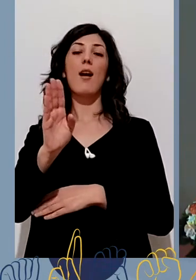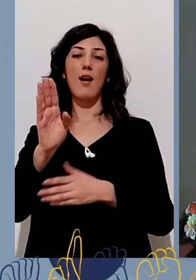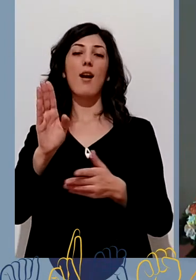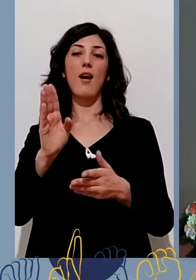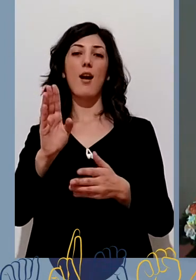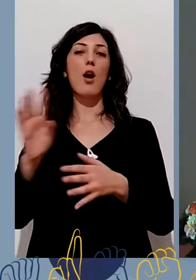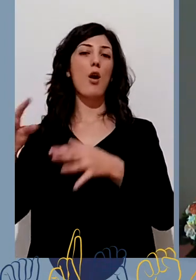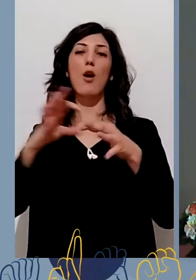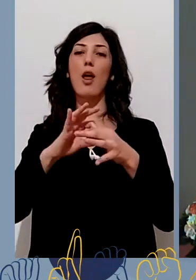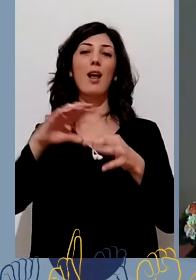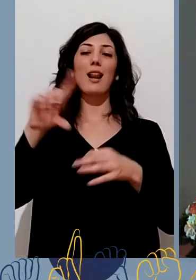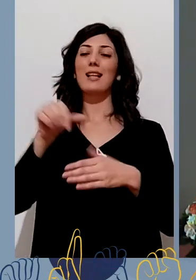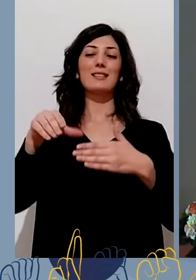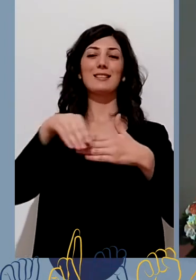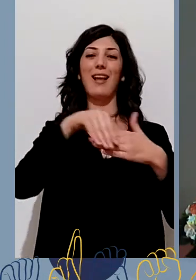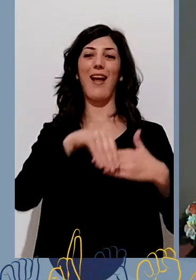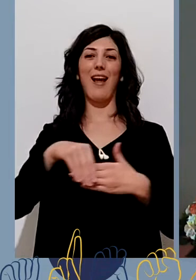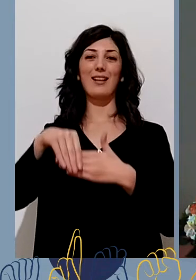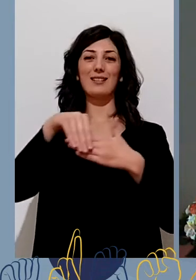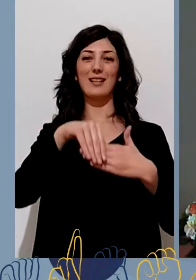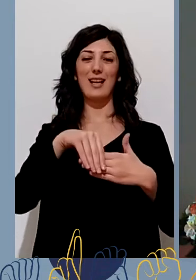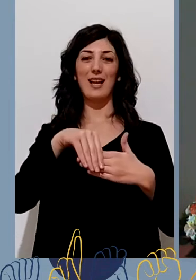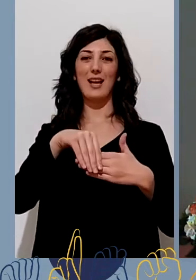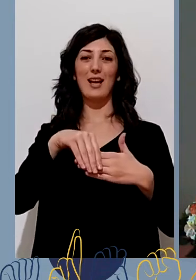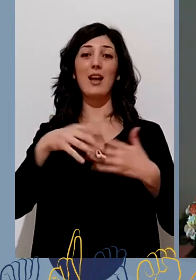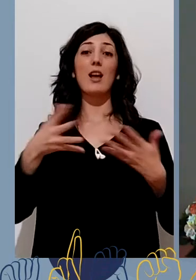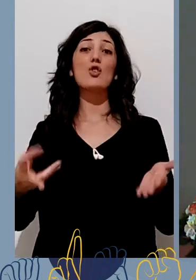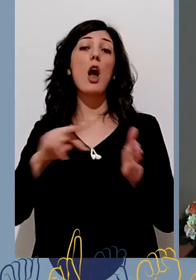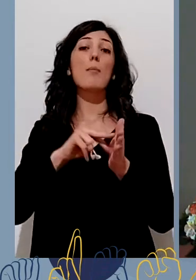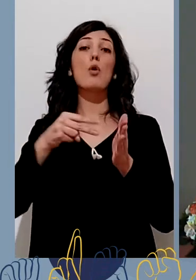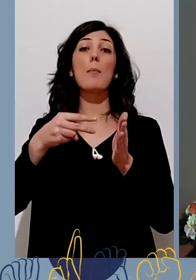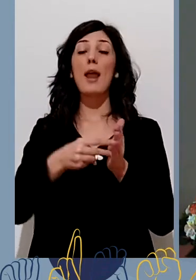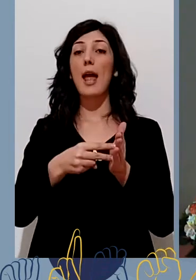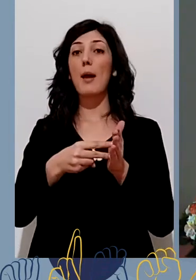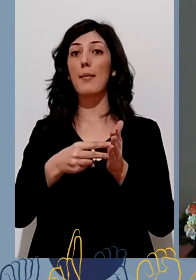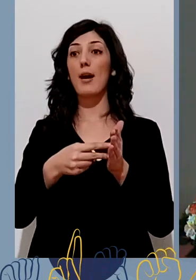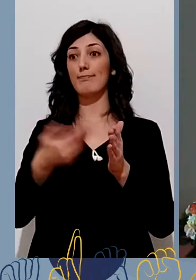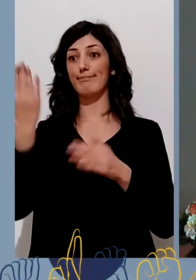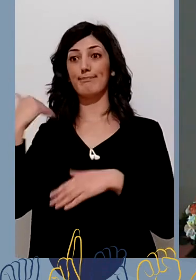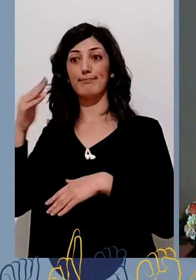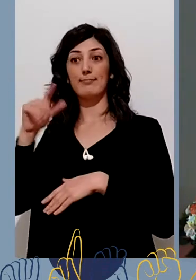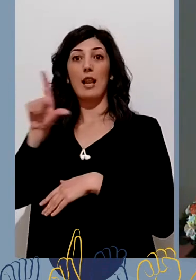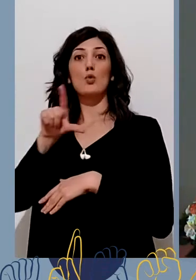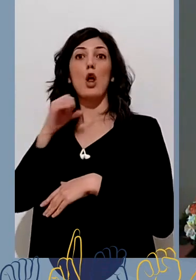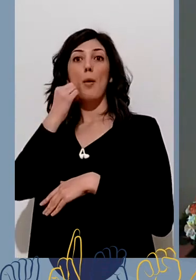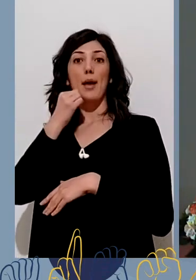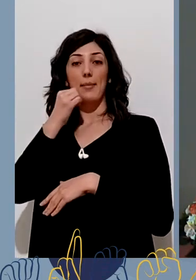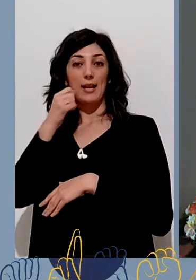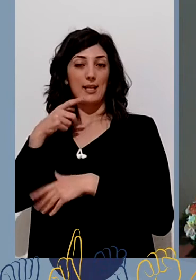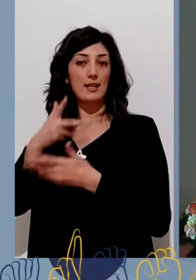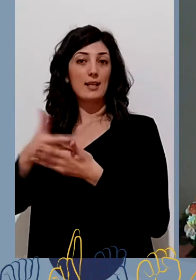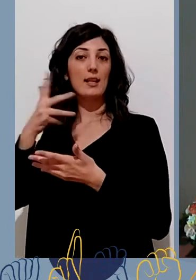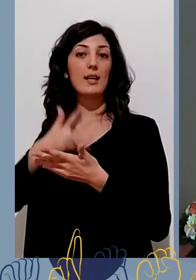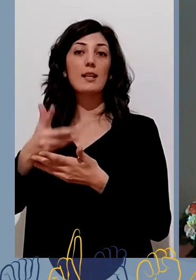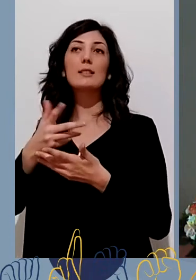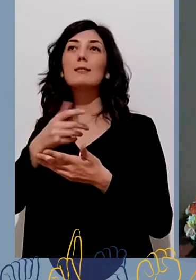LIS tattile. Ma la problematica è che, come diceva il dottor Barbarisi, noi costruiamo delle